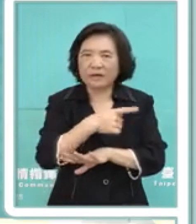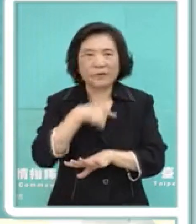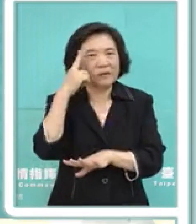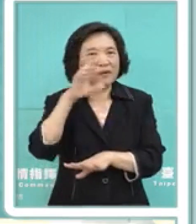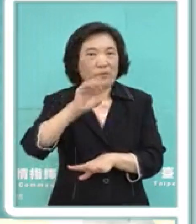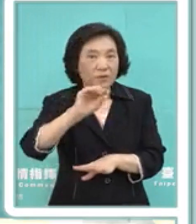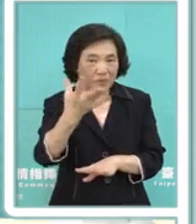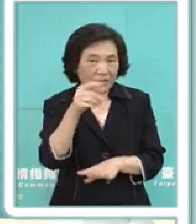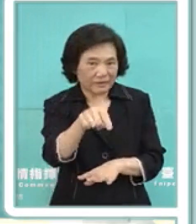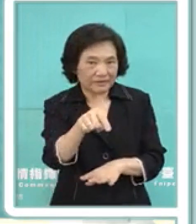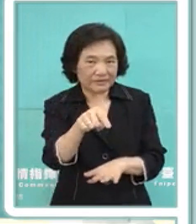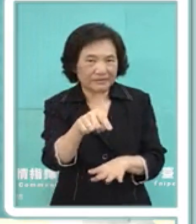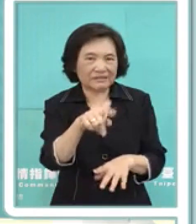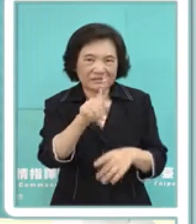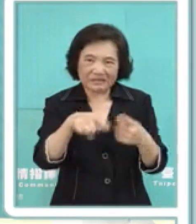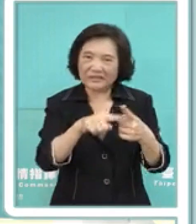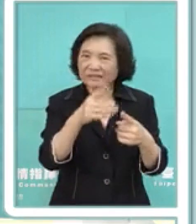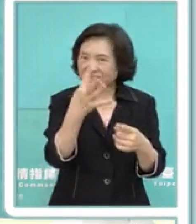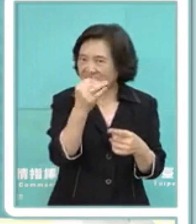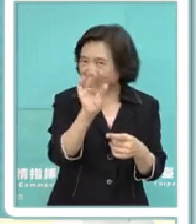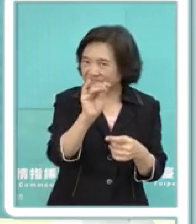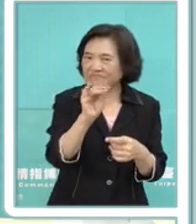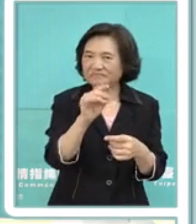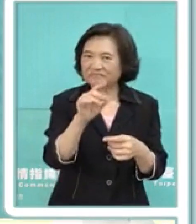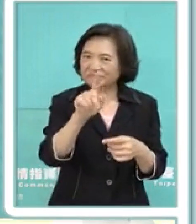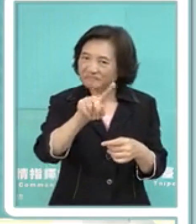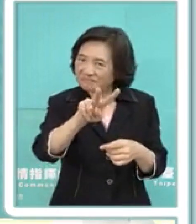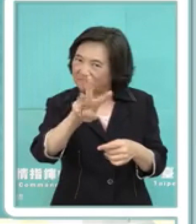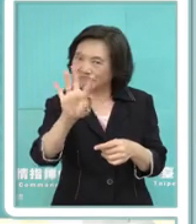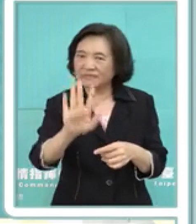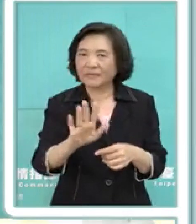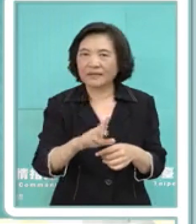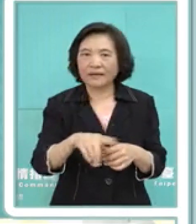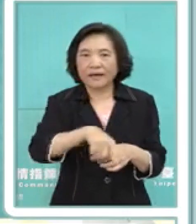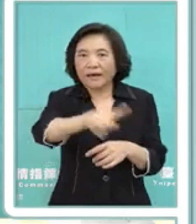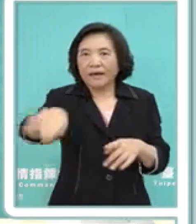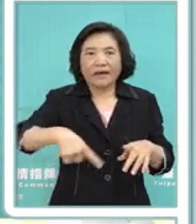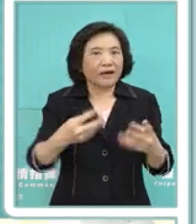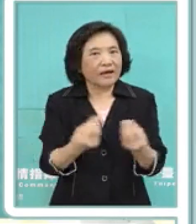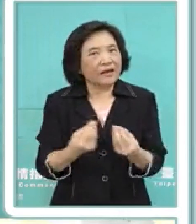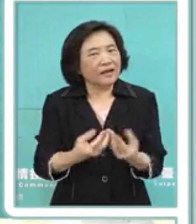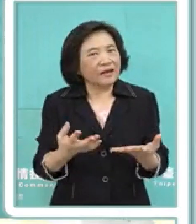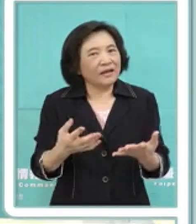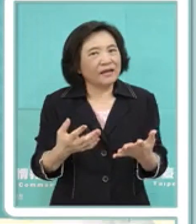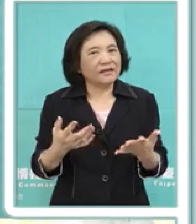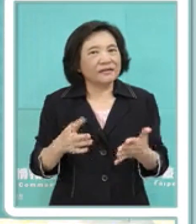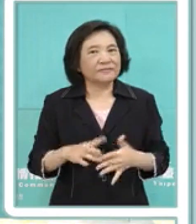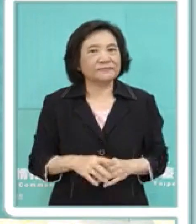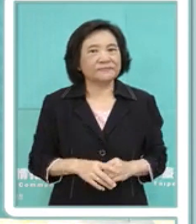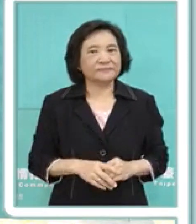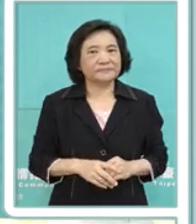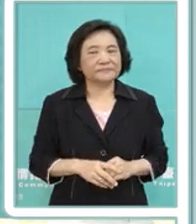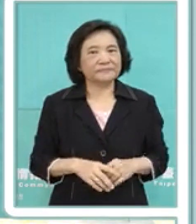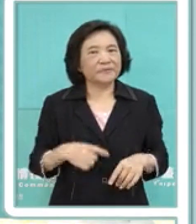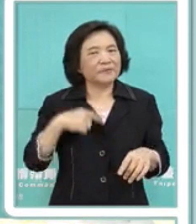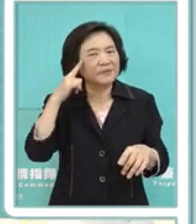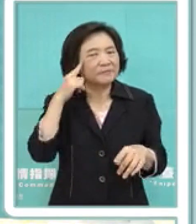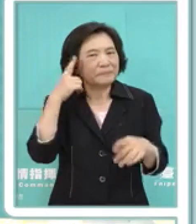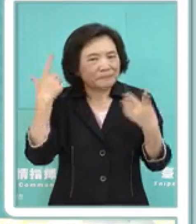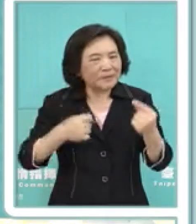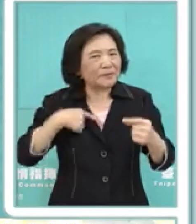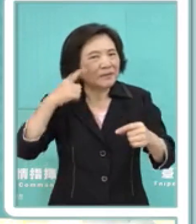区有关的应该有2,000名。所以这些人到底要怎么处理呢？我们本来想说那 是透过一